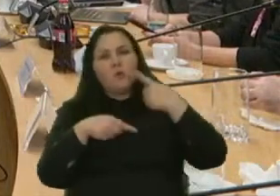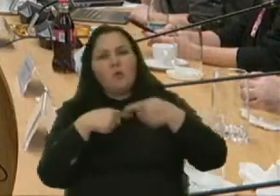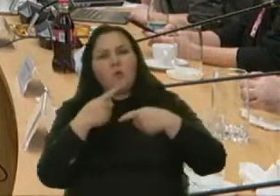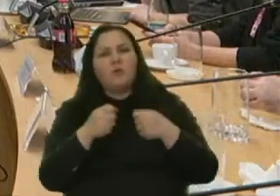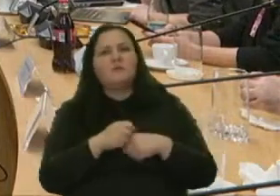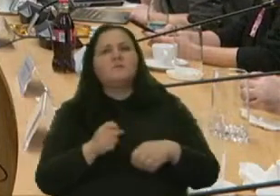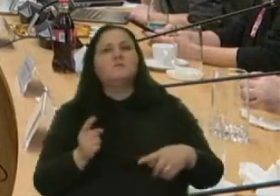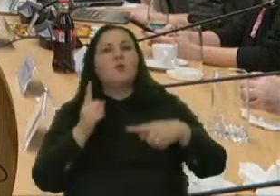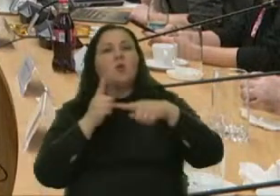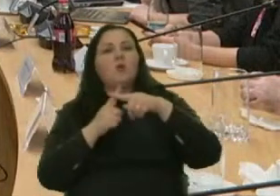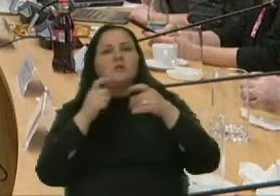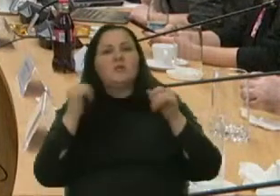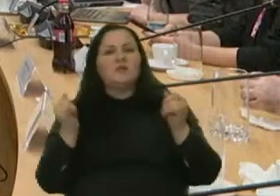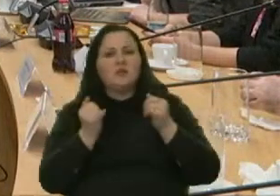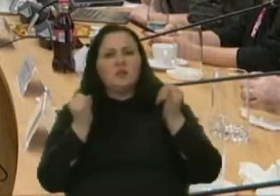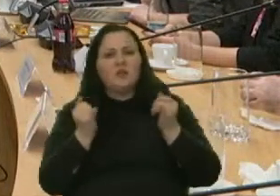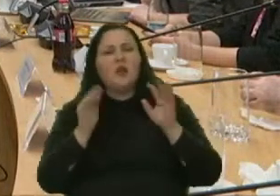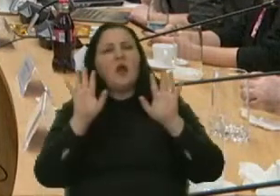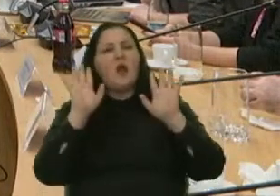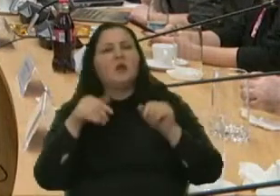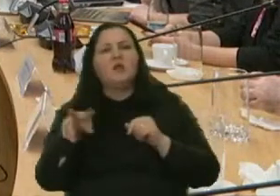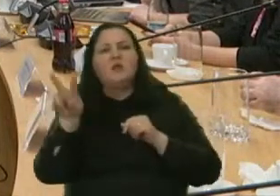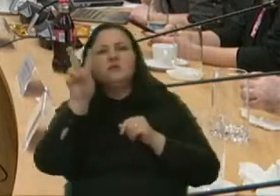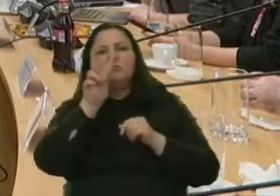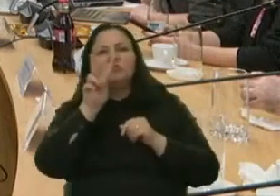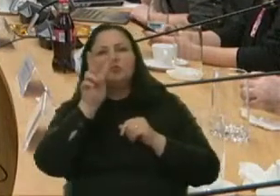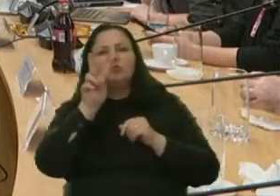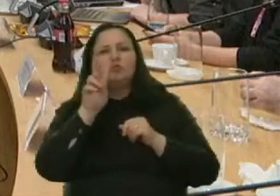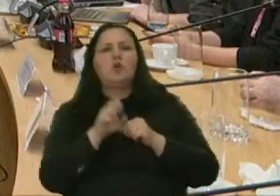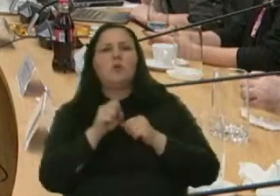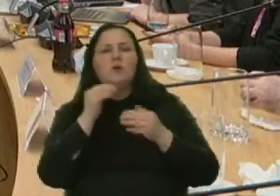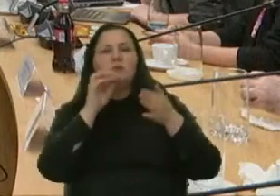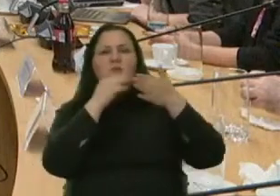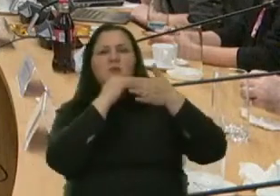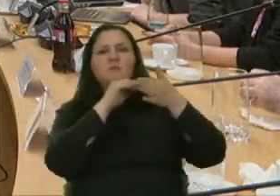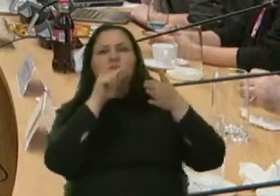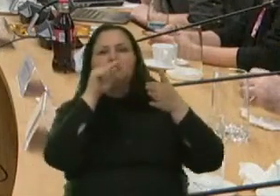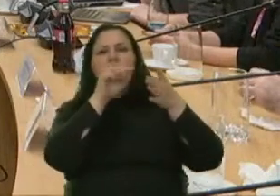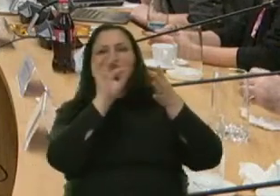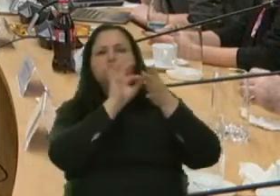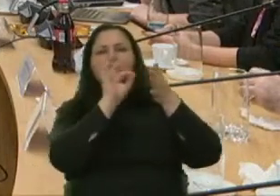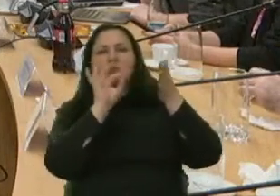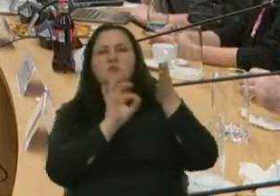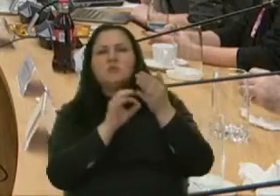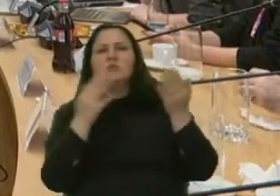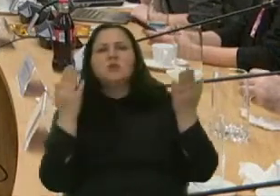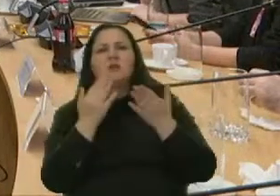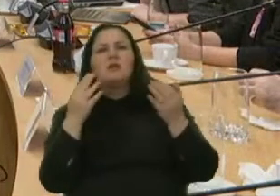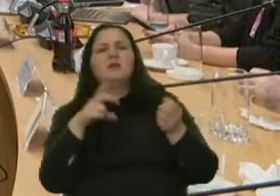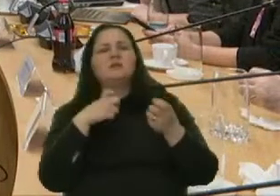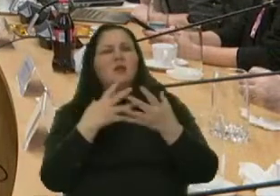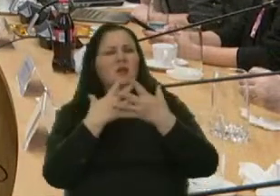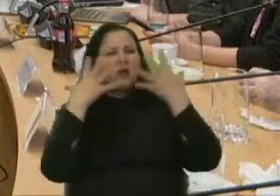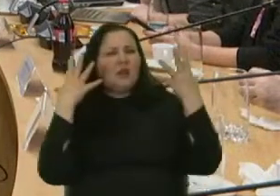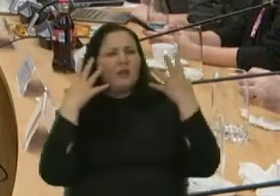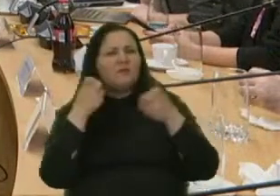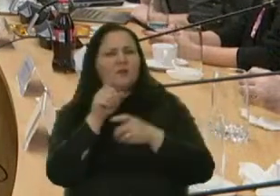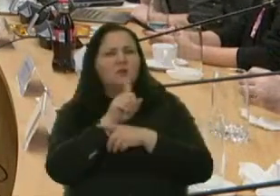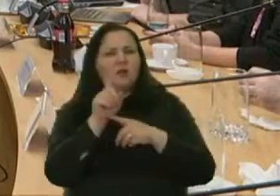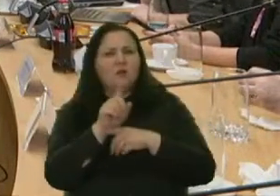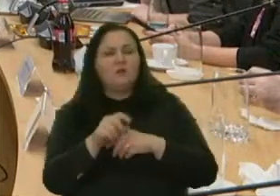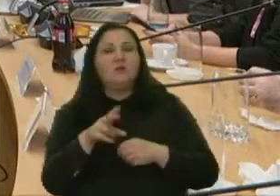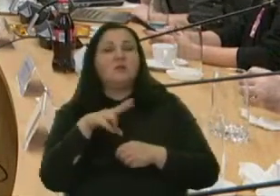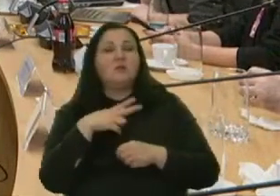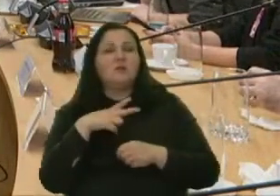din ianuarie are două efectiv două rânduri da în care se se se clarifică niște termeni